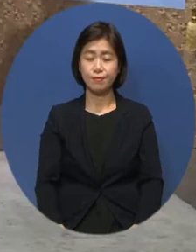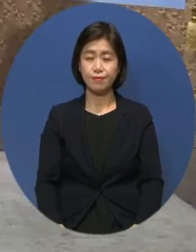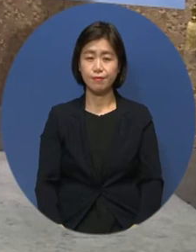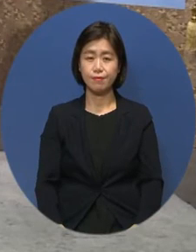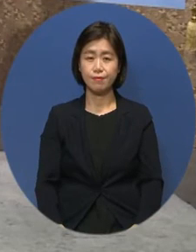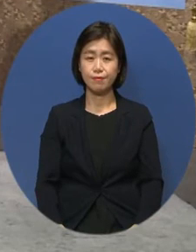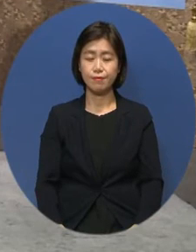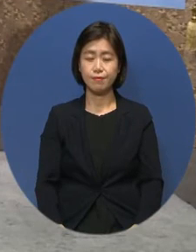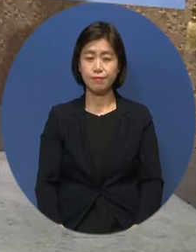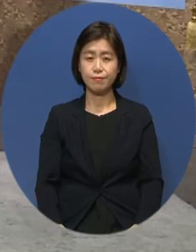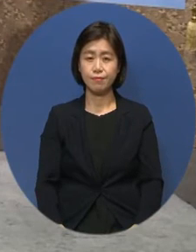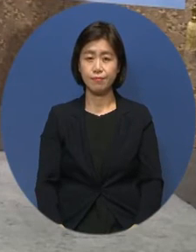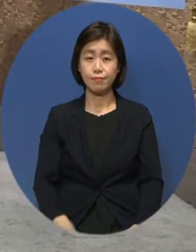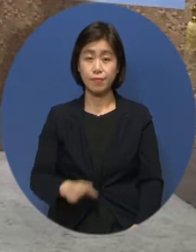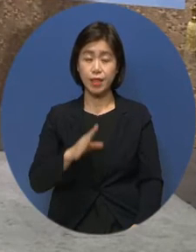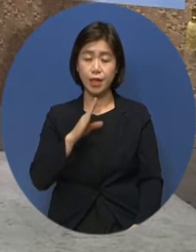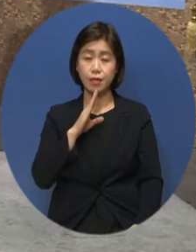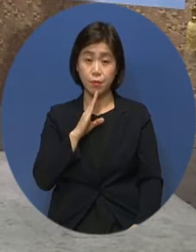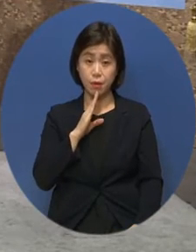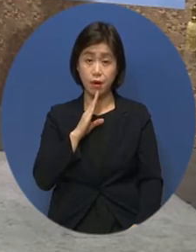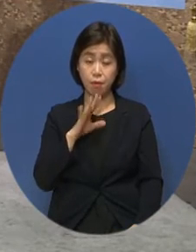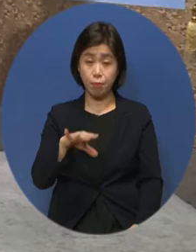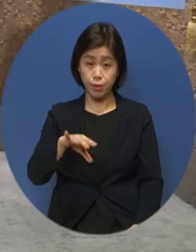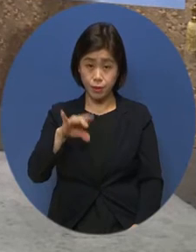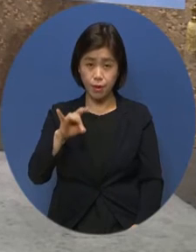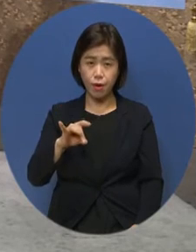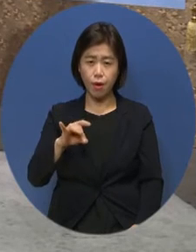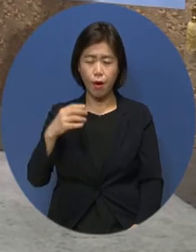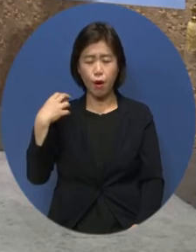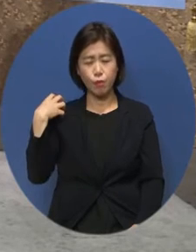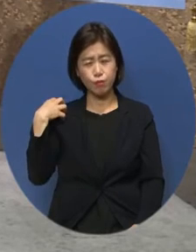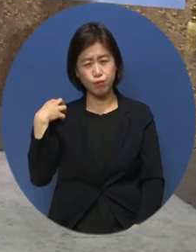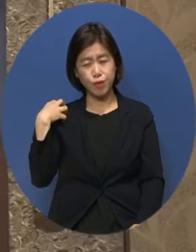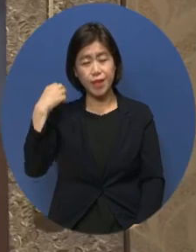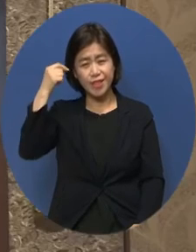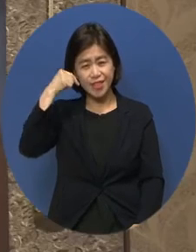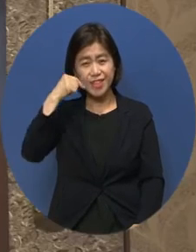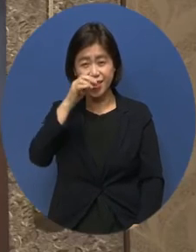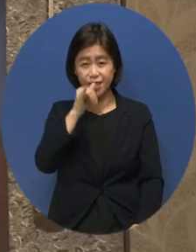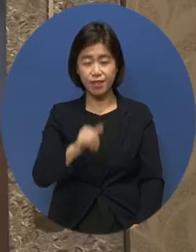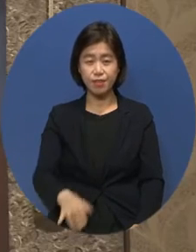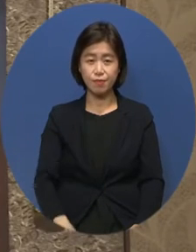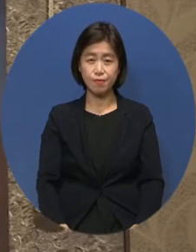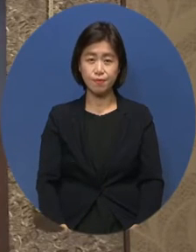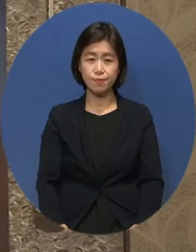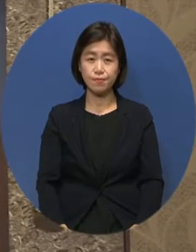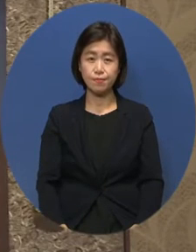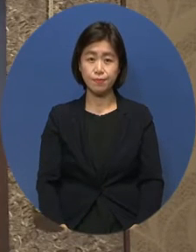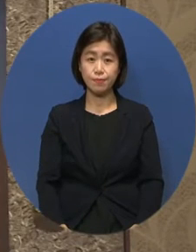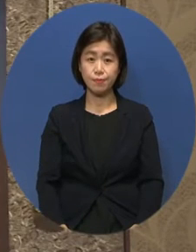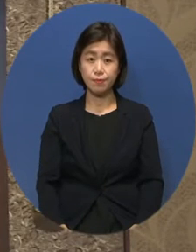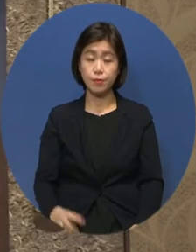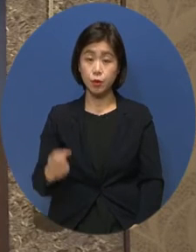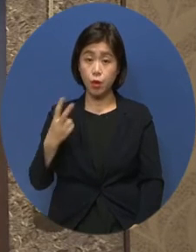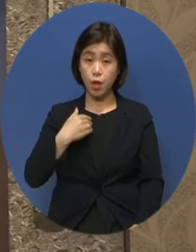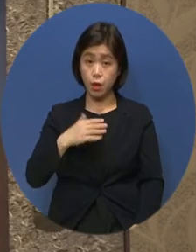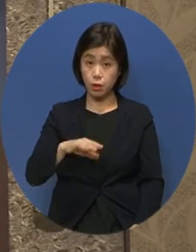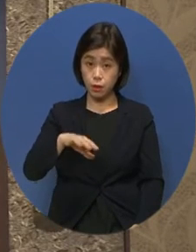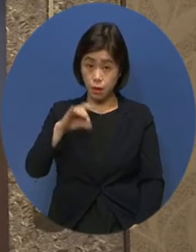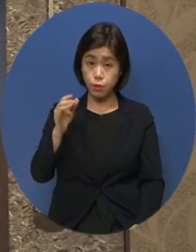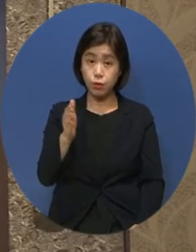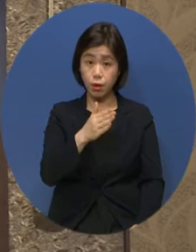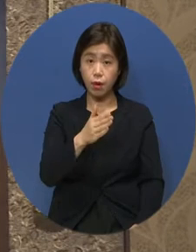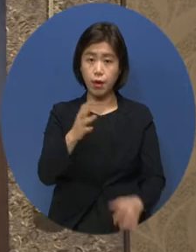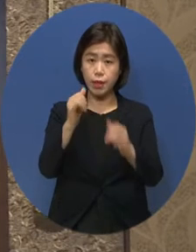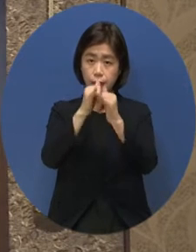아 일단 어 굉장히 무거운 책임감을 느끼고 어 그리고 제가 처음부터 어